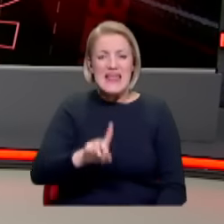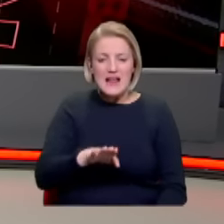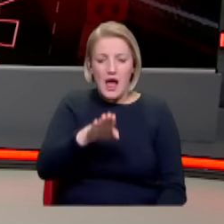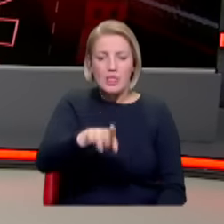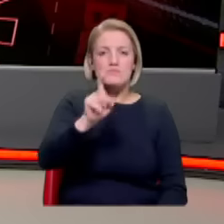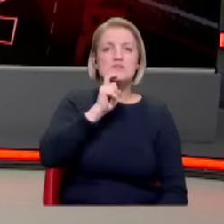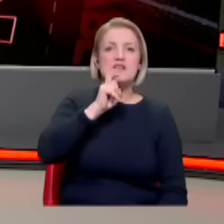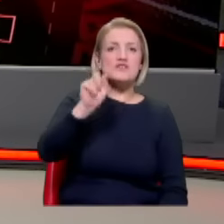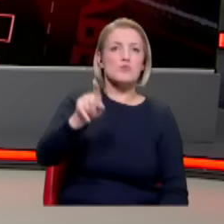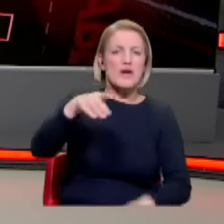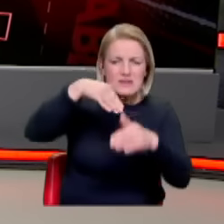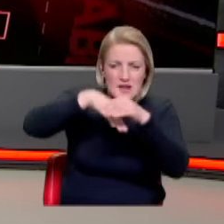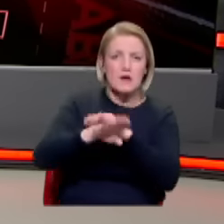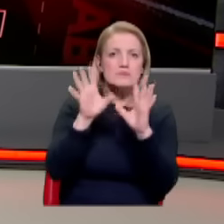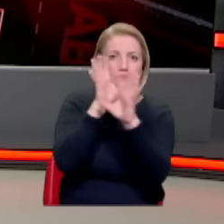yanlış yapıyorlar. Saklıyorlar.